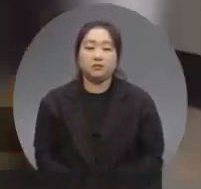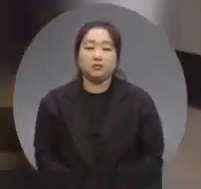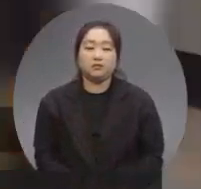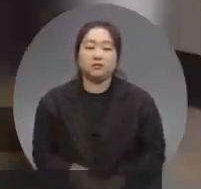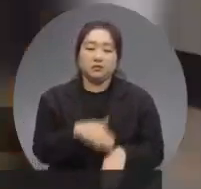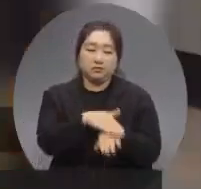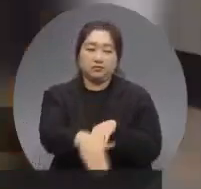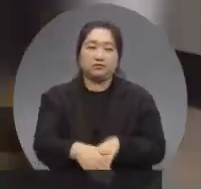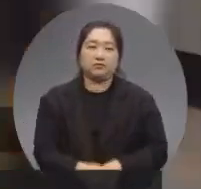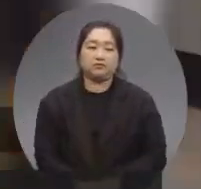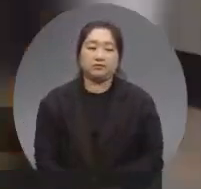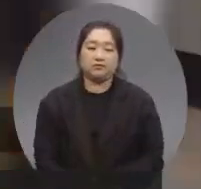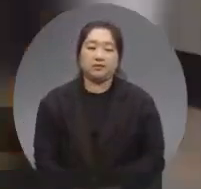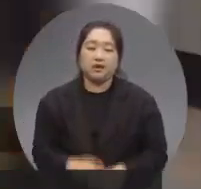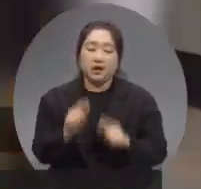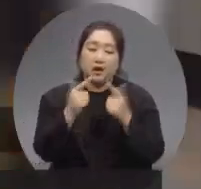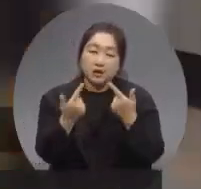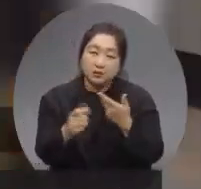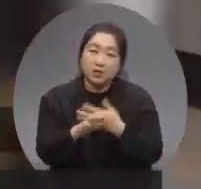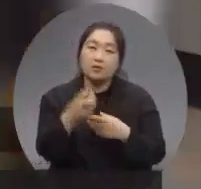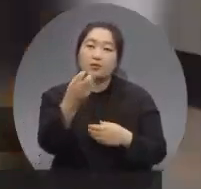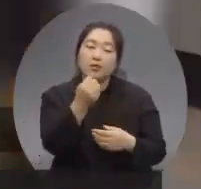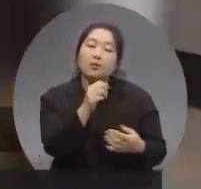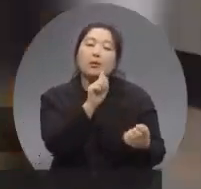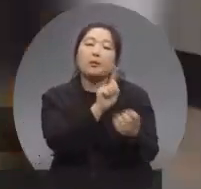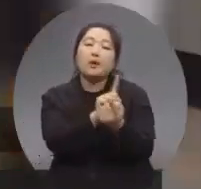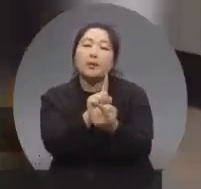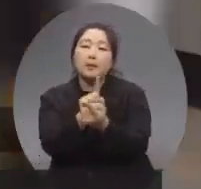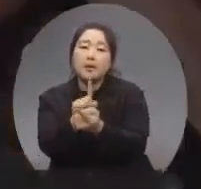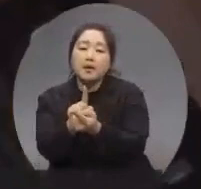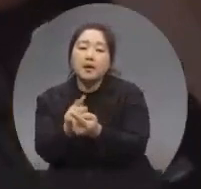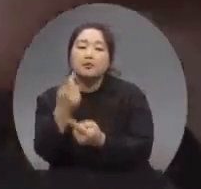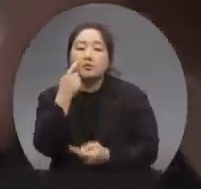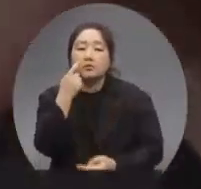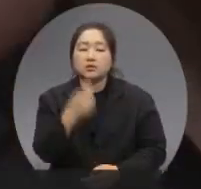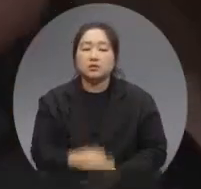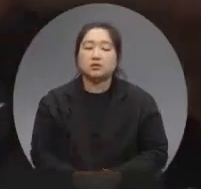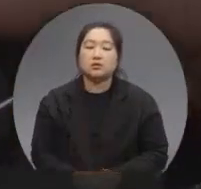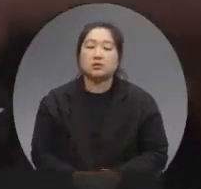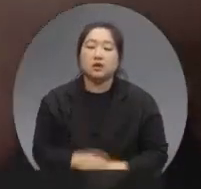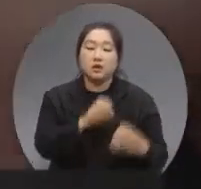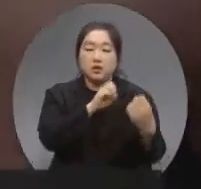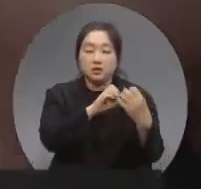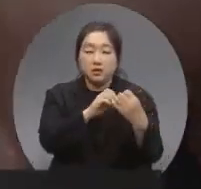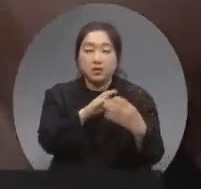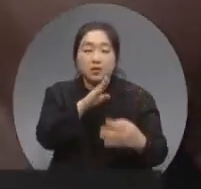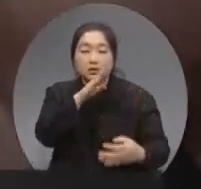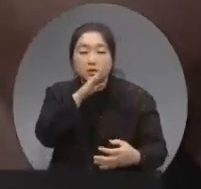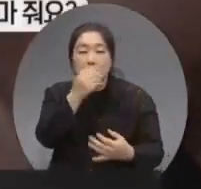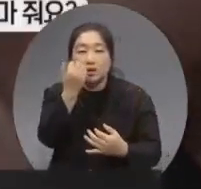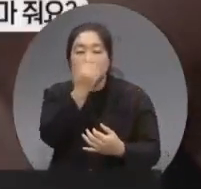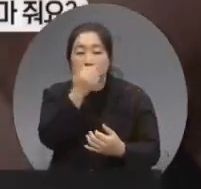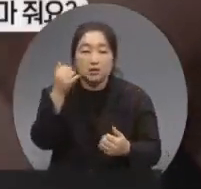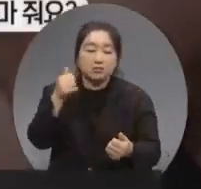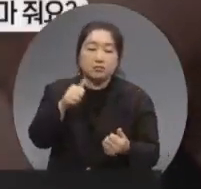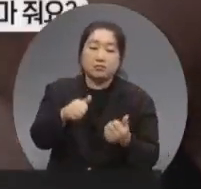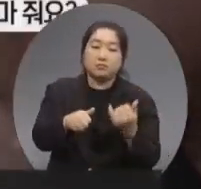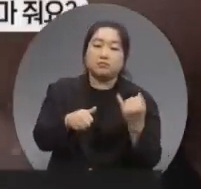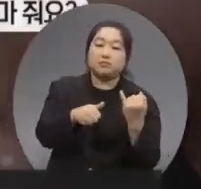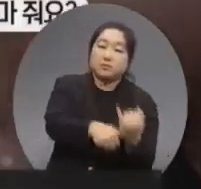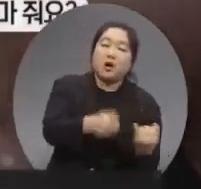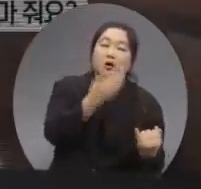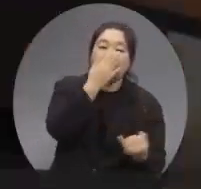이런 식이었어요. 아니면은 제가 몇 분만 만나자. 이러한 대화는 실제 성착취 범죄로 이어지기도